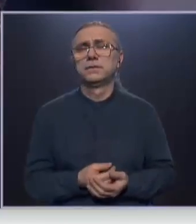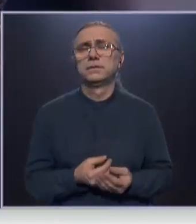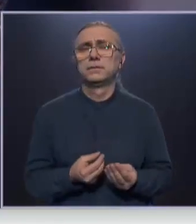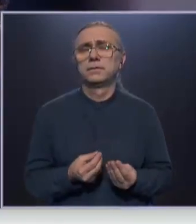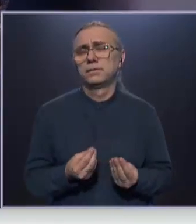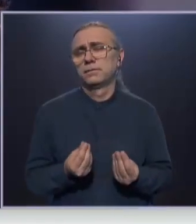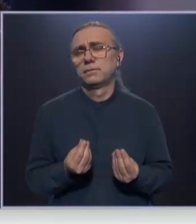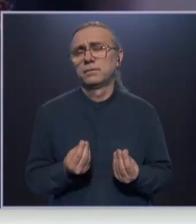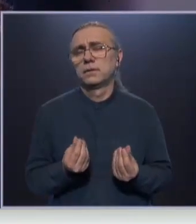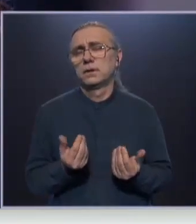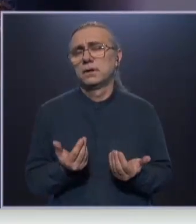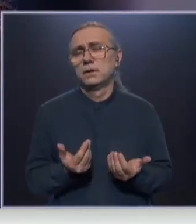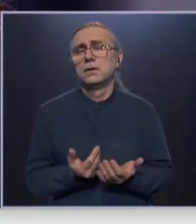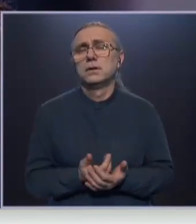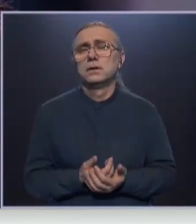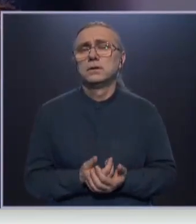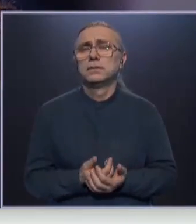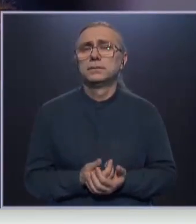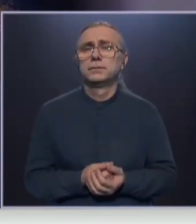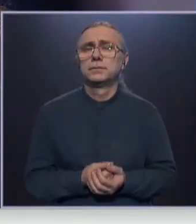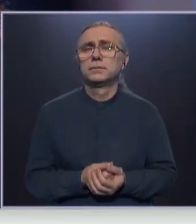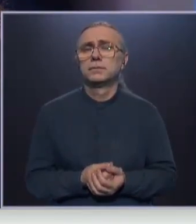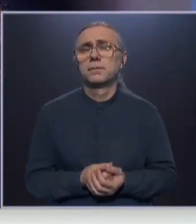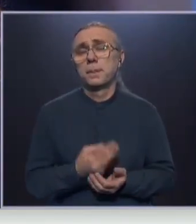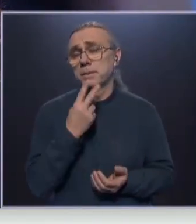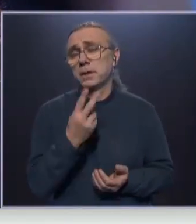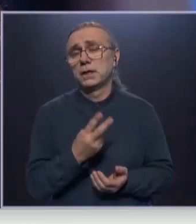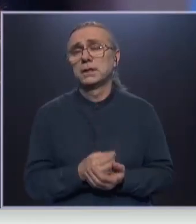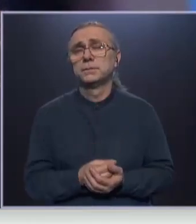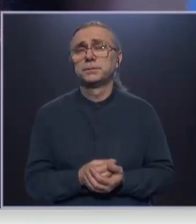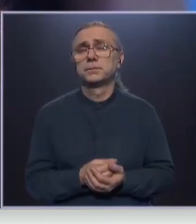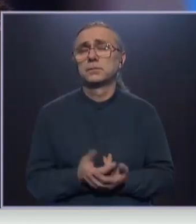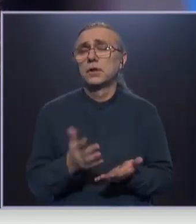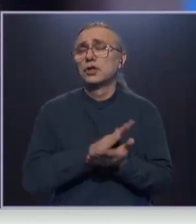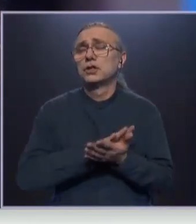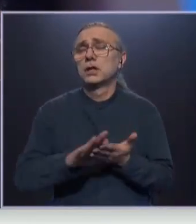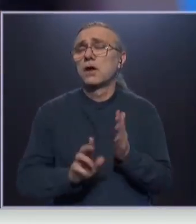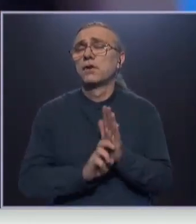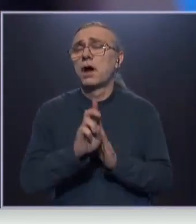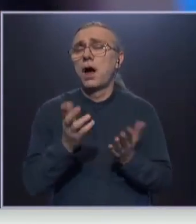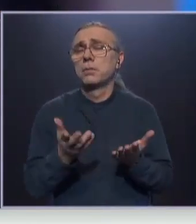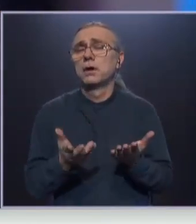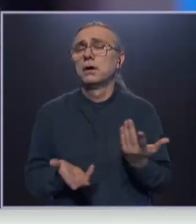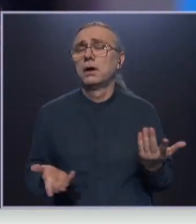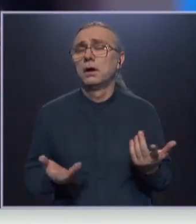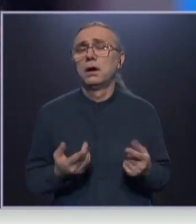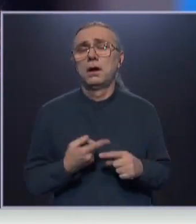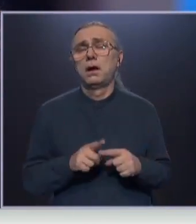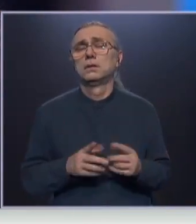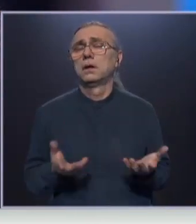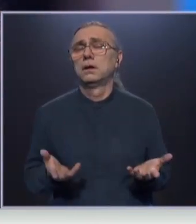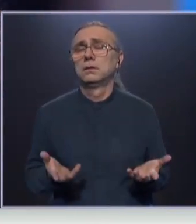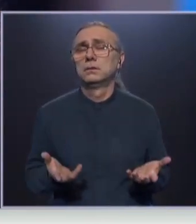не на коленках сделанное. Так что посмотрите, чистота в храме – это тоже, в общем-то, не залог